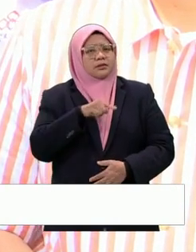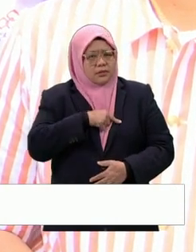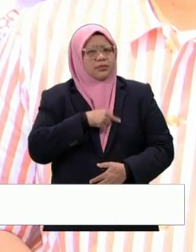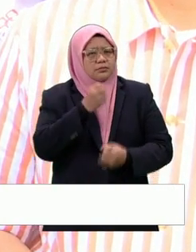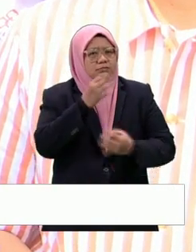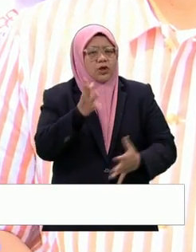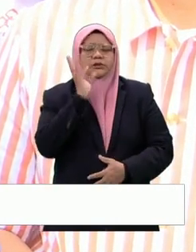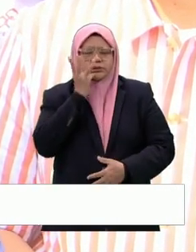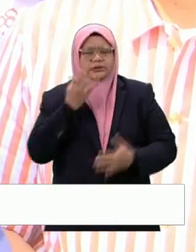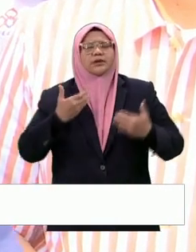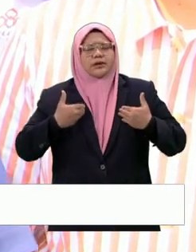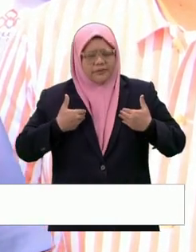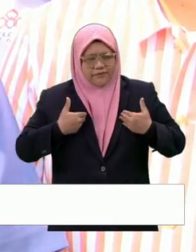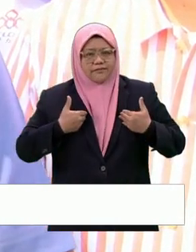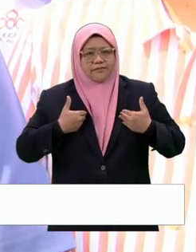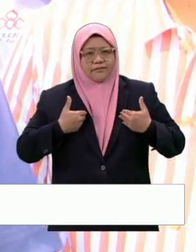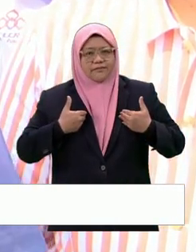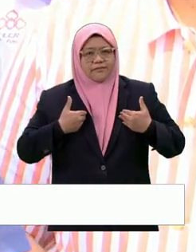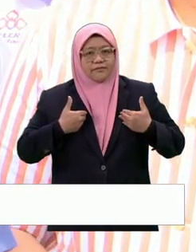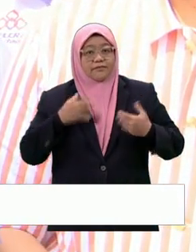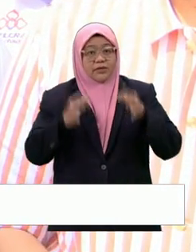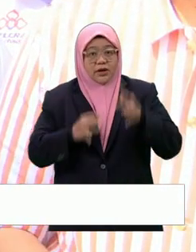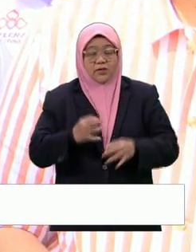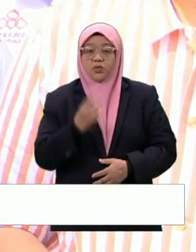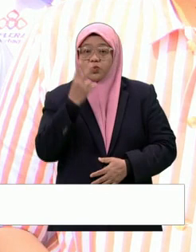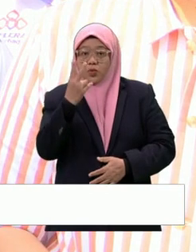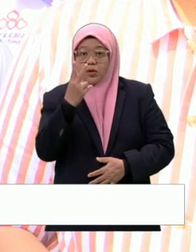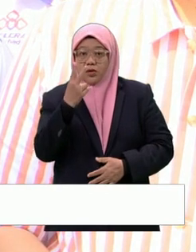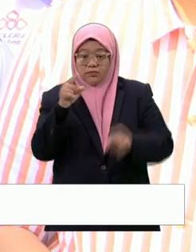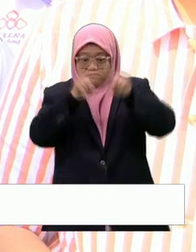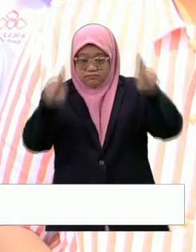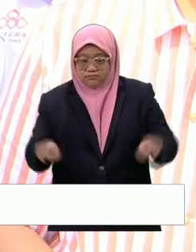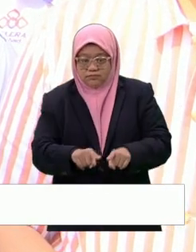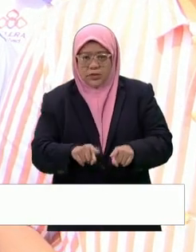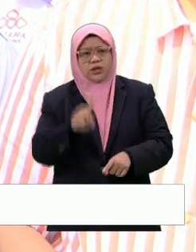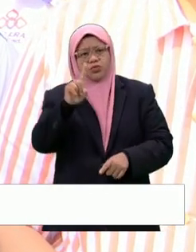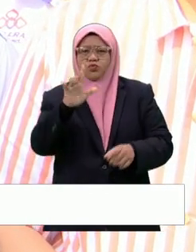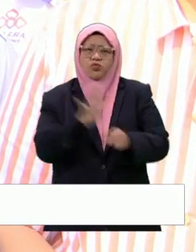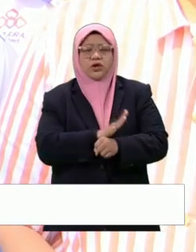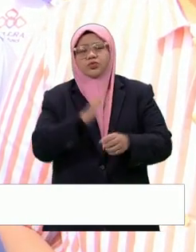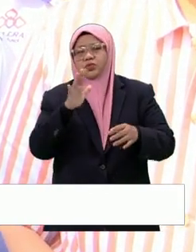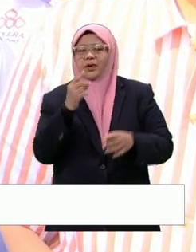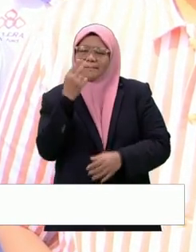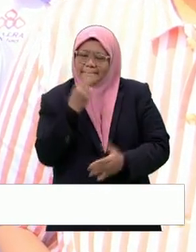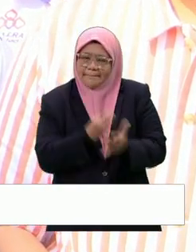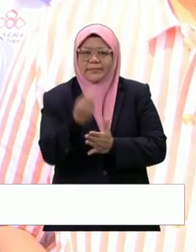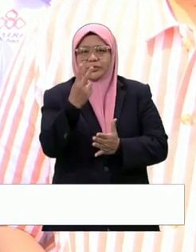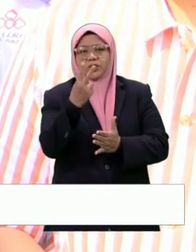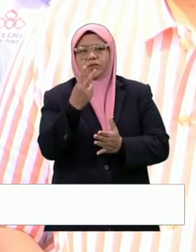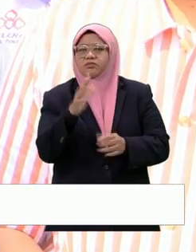ada kalau dia perlu dua kampit sebulan belilah dua kampit bulan depan beli